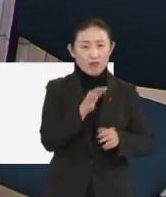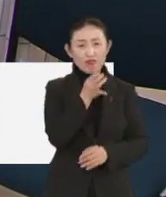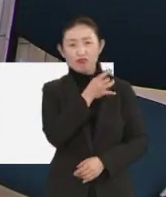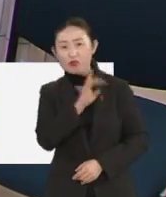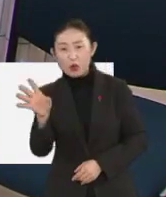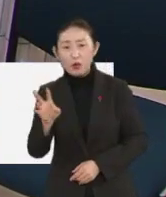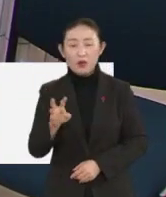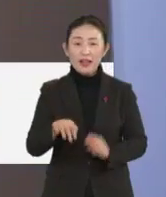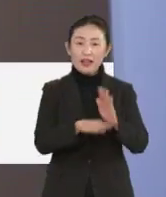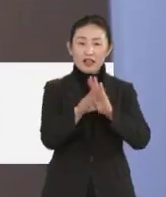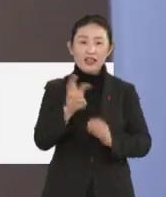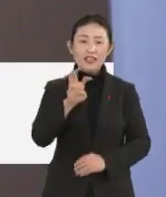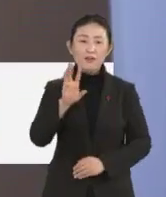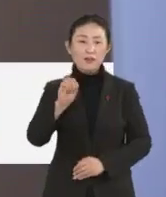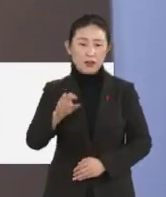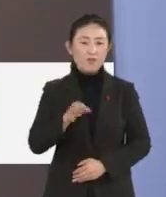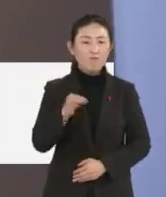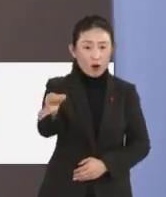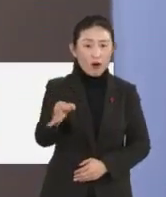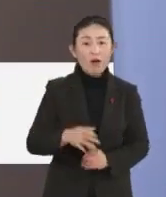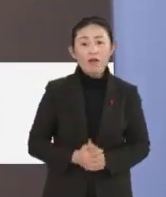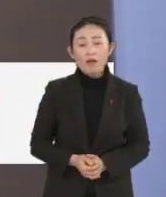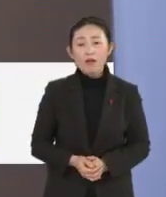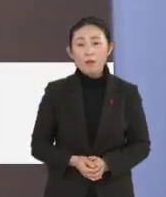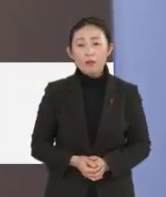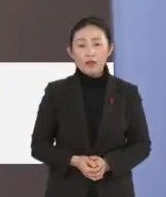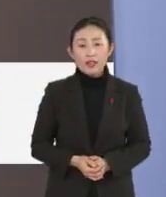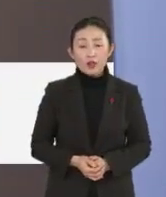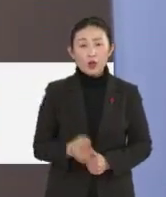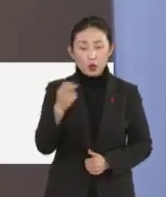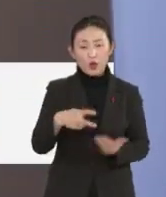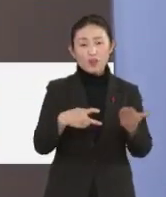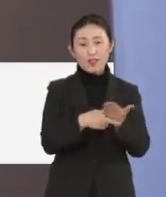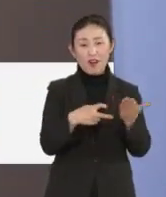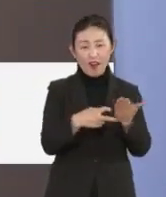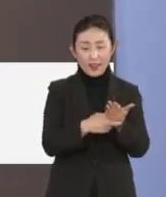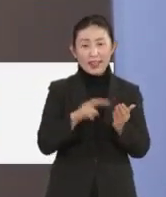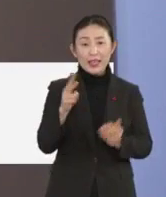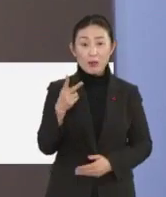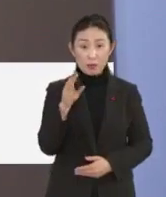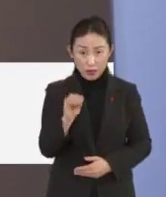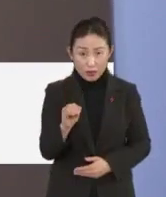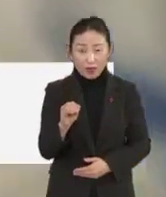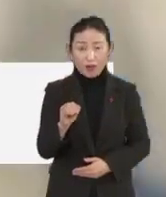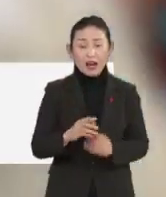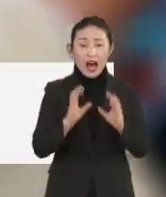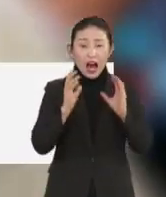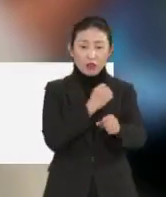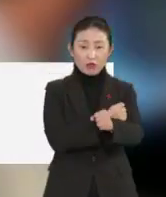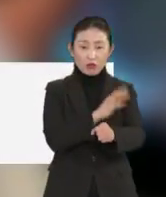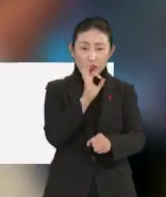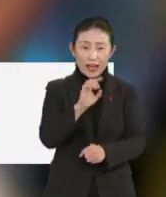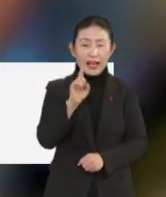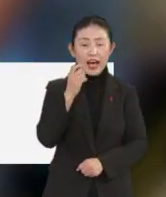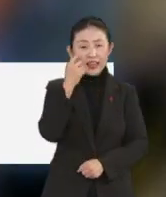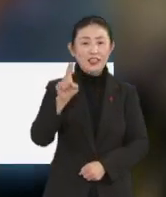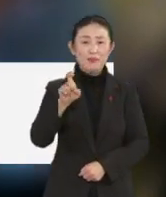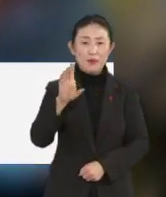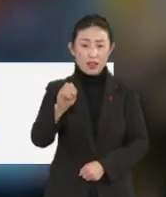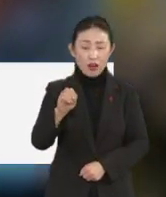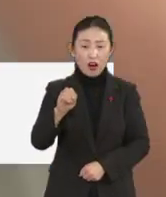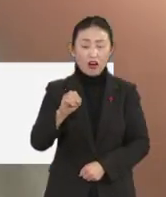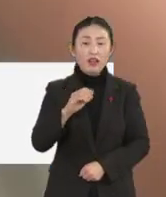가정에 30만원씩 지원한다고 밝혔습니다 여기에 첫 만남 이용권 200만원 아동수당 월 10만원